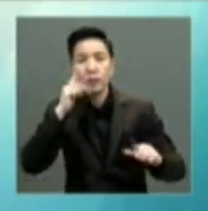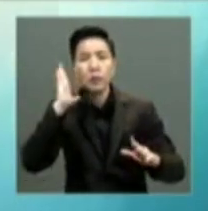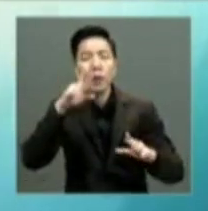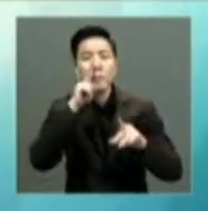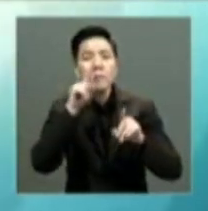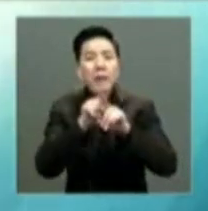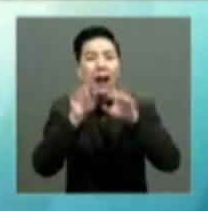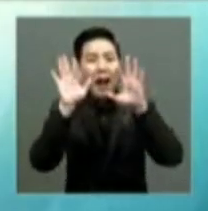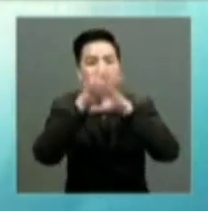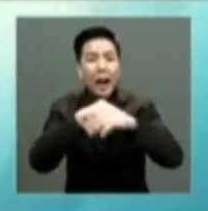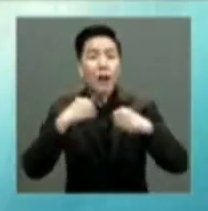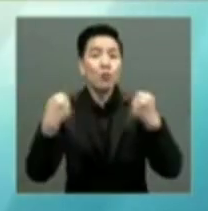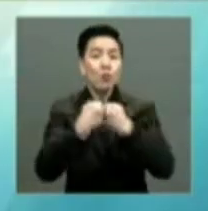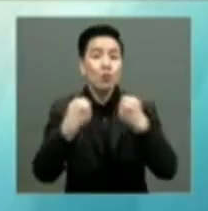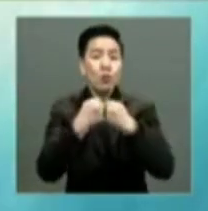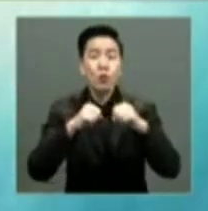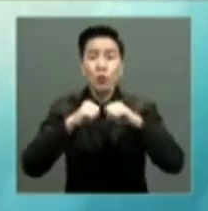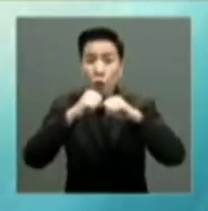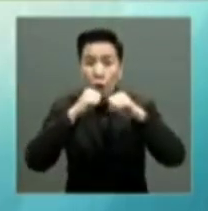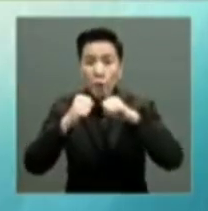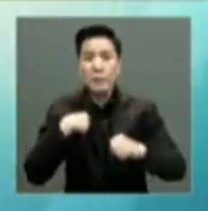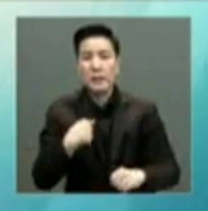ไปเรื่อยๆนะครับยาวชนิดนึงมวยเขาบอกจะมี12